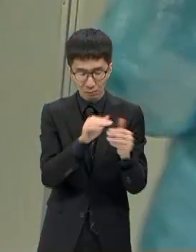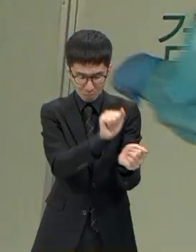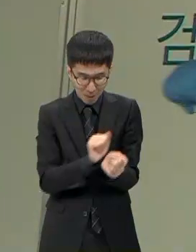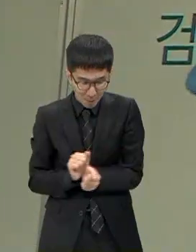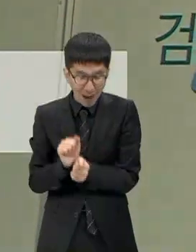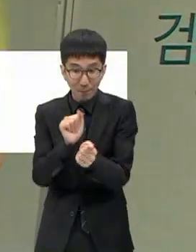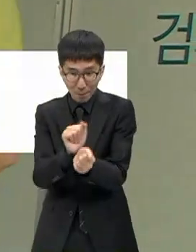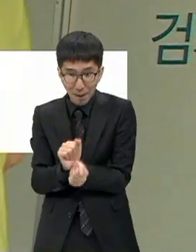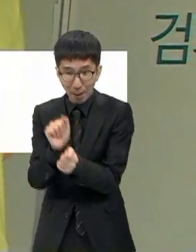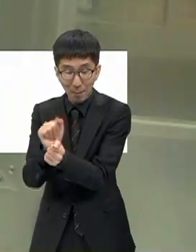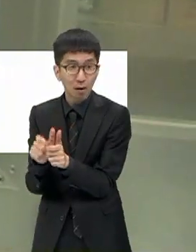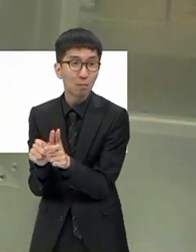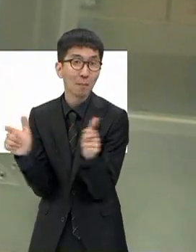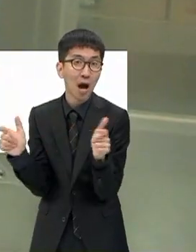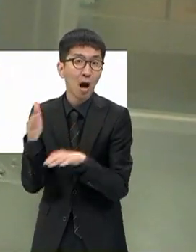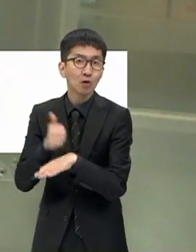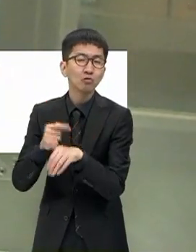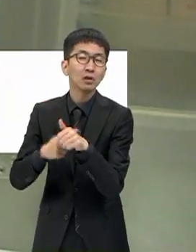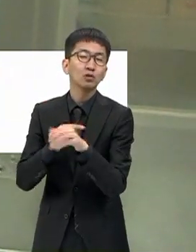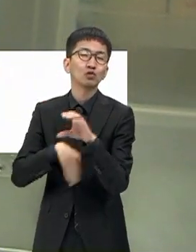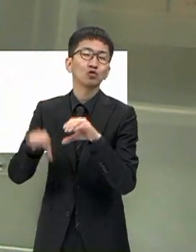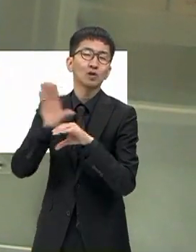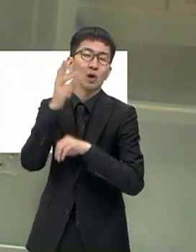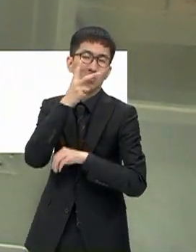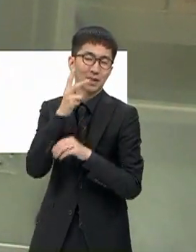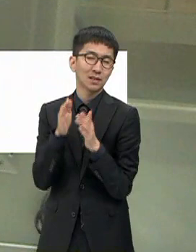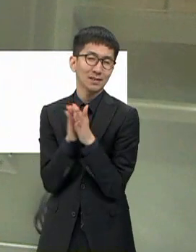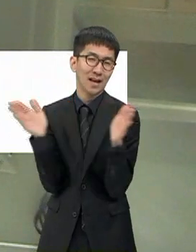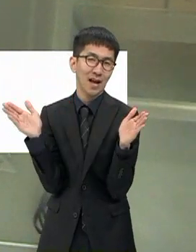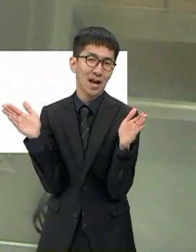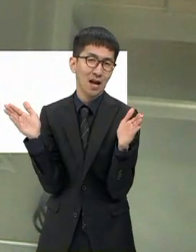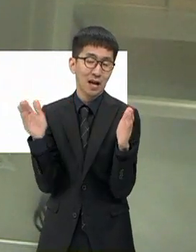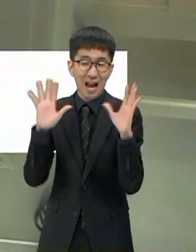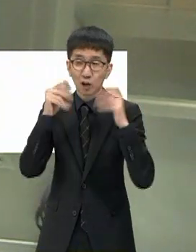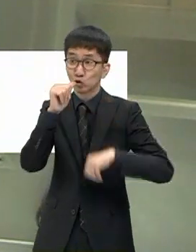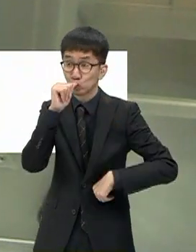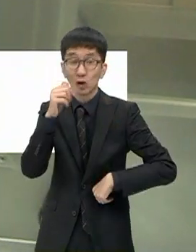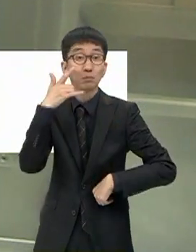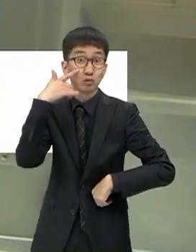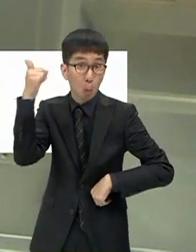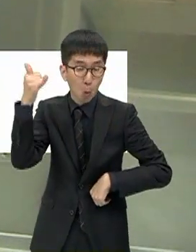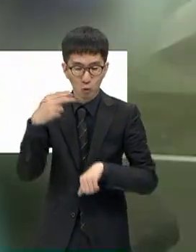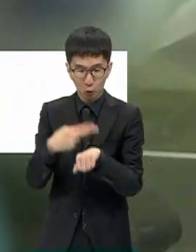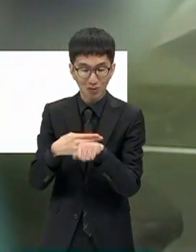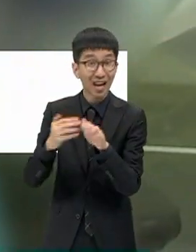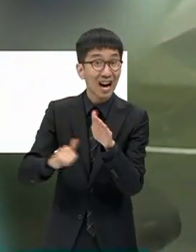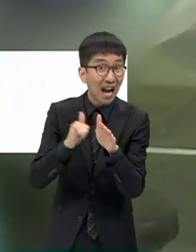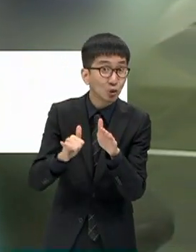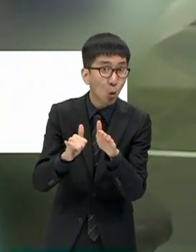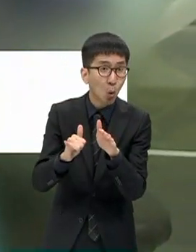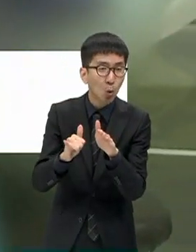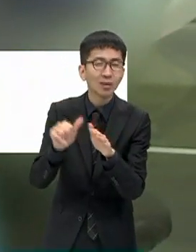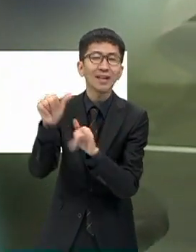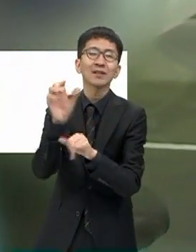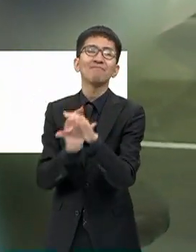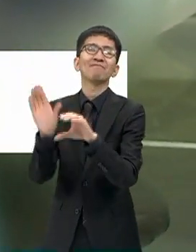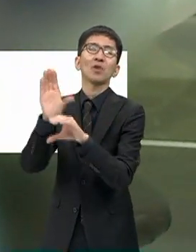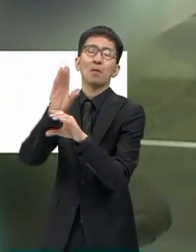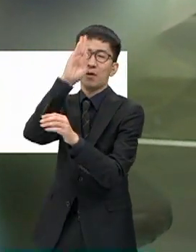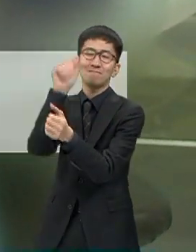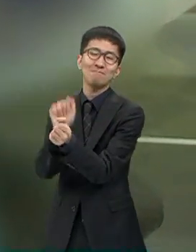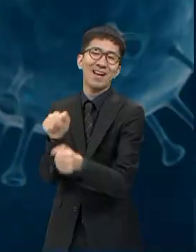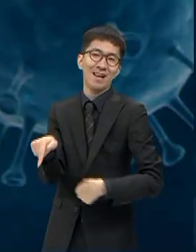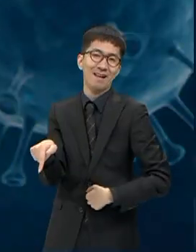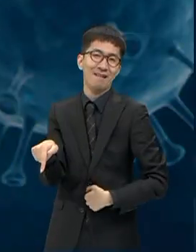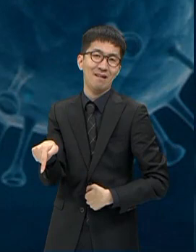확정되면서 당국이 추가 검사 에 들어갔고 감염된 영화들의 부모와 교사의 가족 등 5명이 추가로 코나 이브에